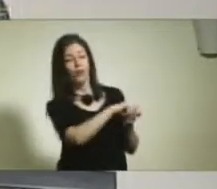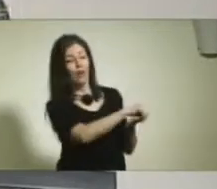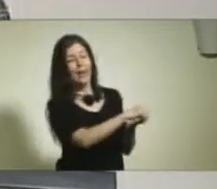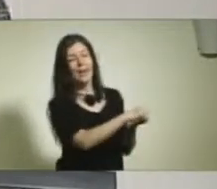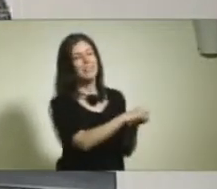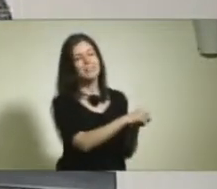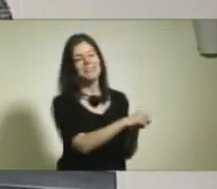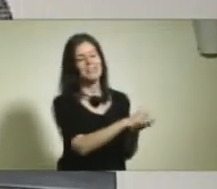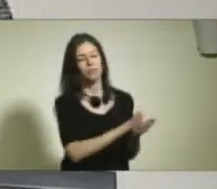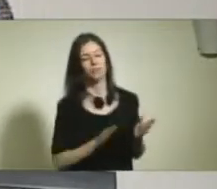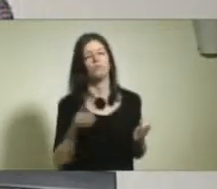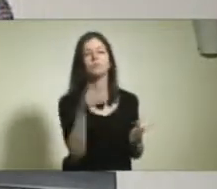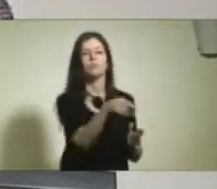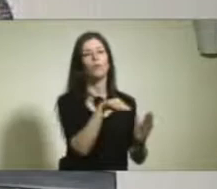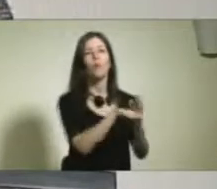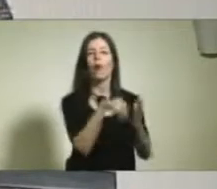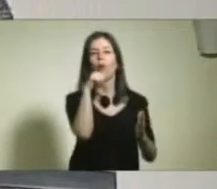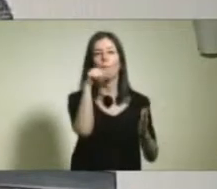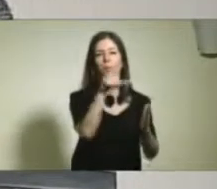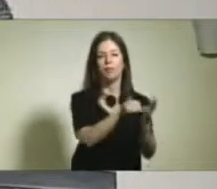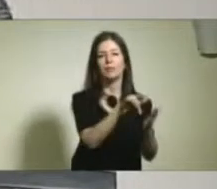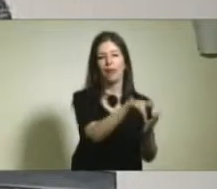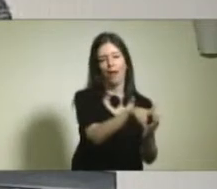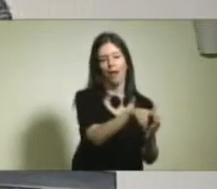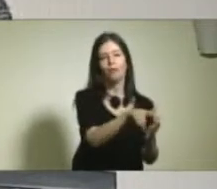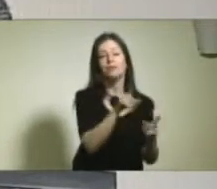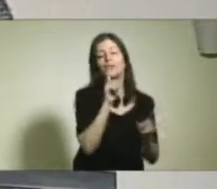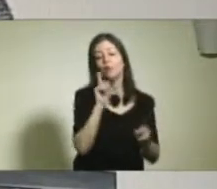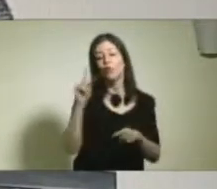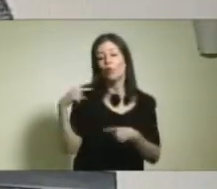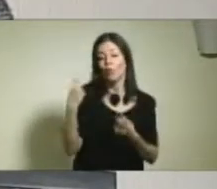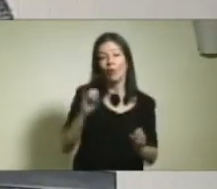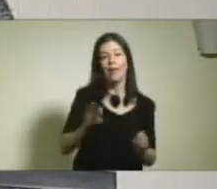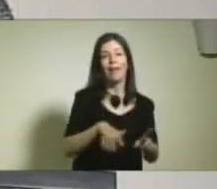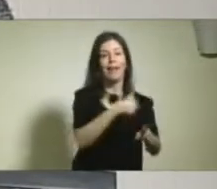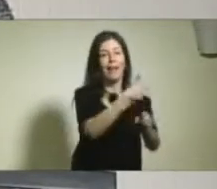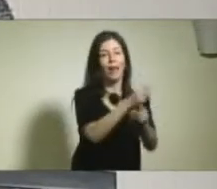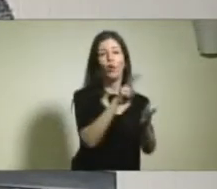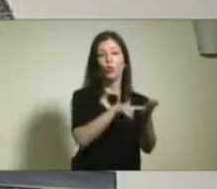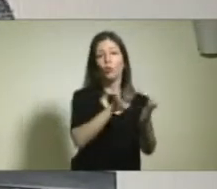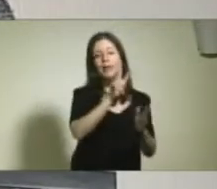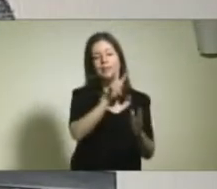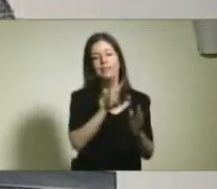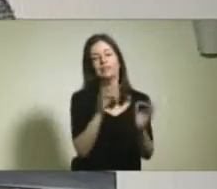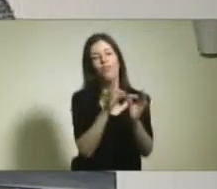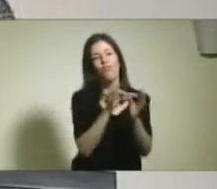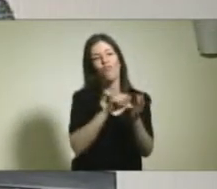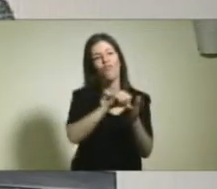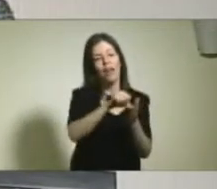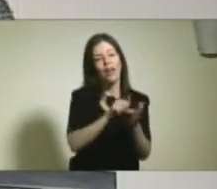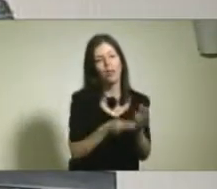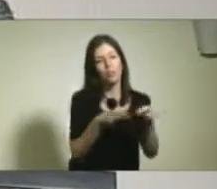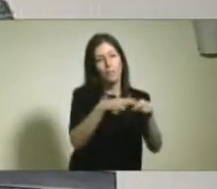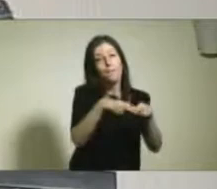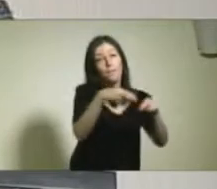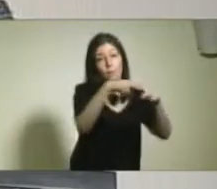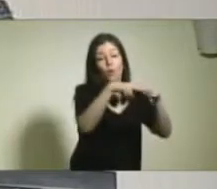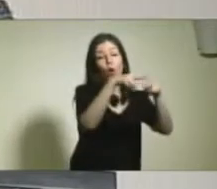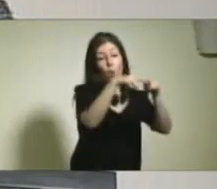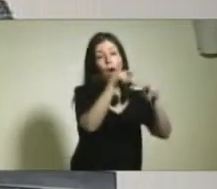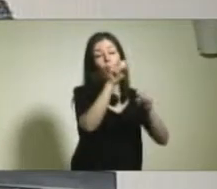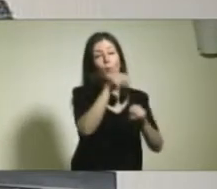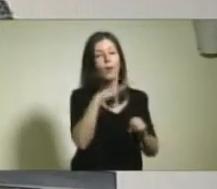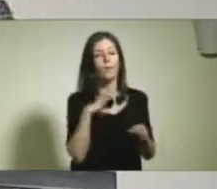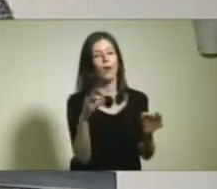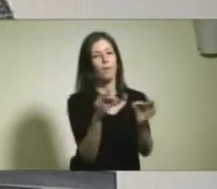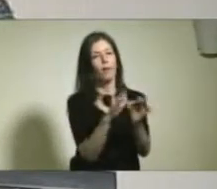nous, puisqu'on est quand même la banque, bien que les frais ont augmenté depuis la création de la Banque Postale en 2006, on est la banque qui